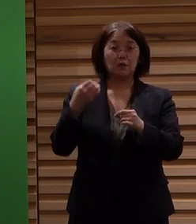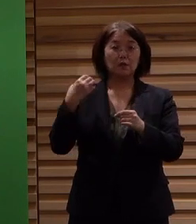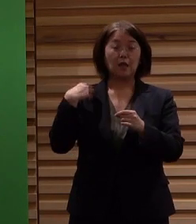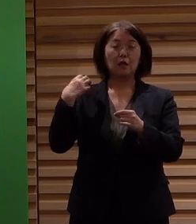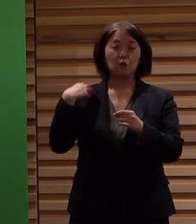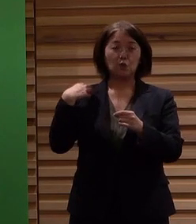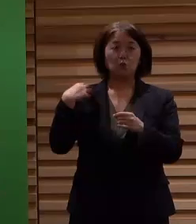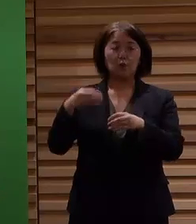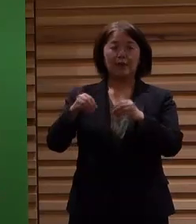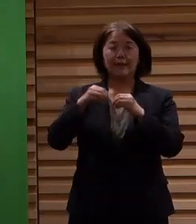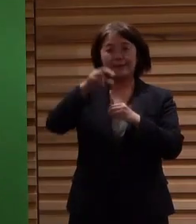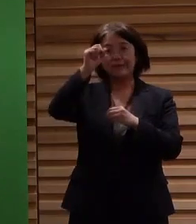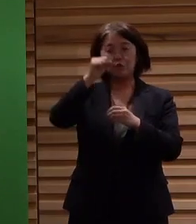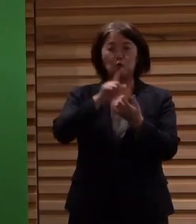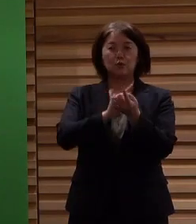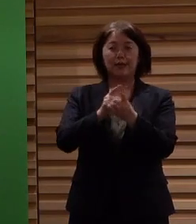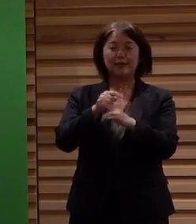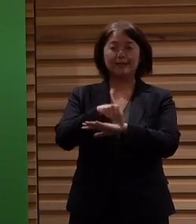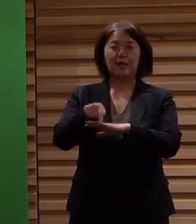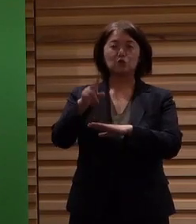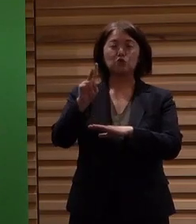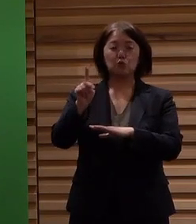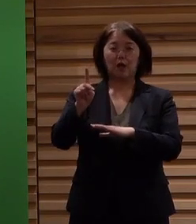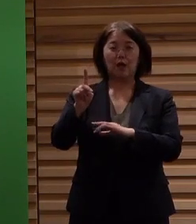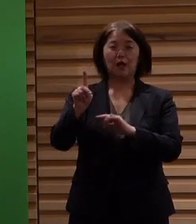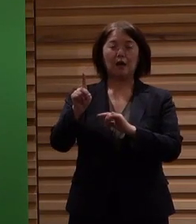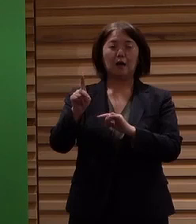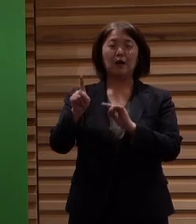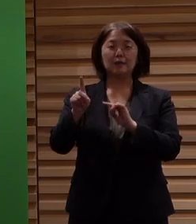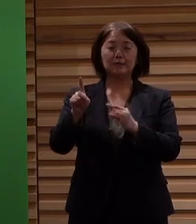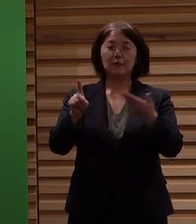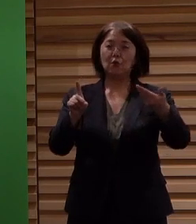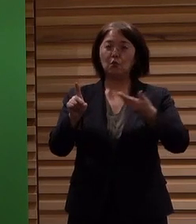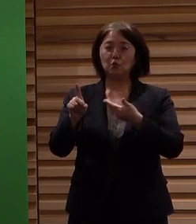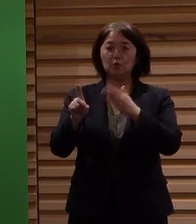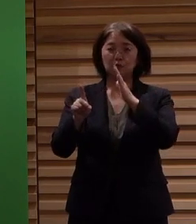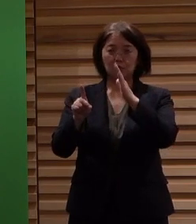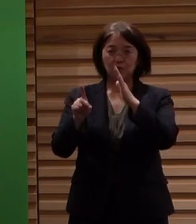の感染症対策課、感染症対策課までお